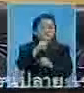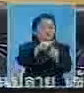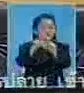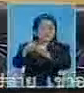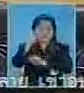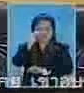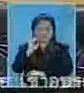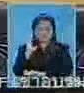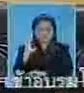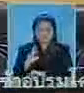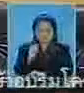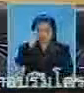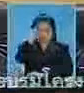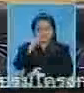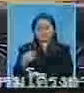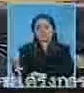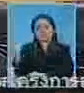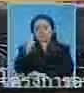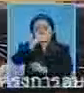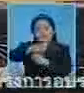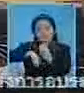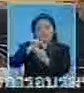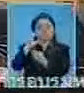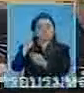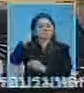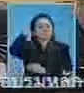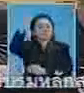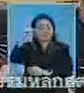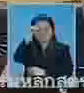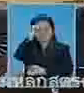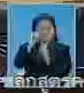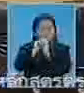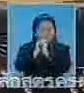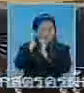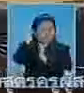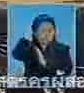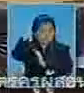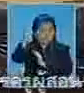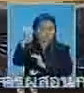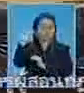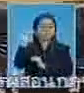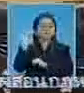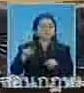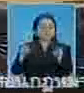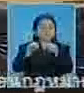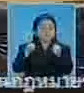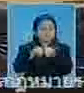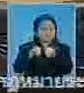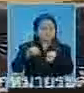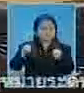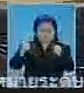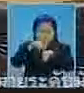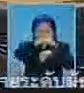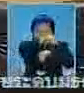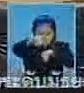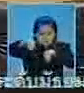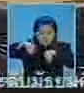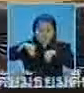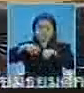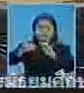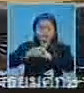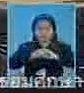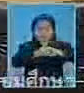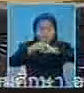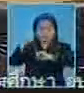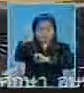มหาอำนาจทางเศรษฐกิจในศตวรรษข้างหน้าก็คืออินเดียกับจีนเราอยู่ท่ามกลางกลุ่มประเทศอาเซียนที่จะรวมตัวเป็นต